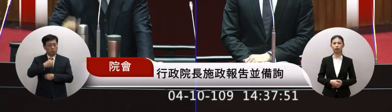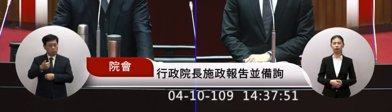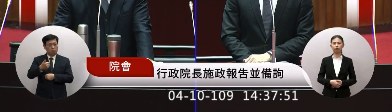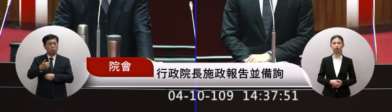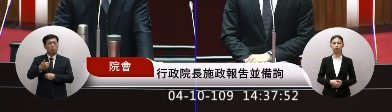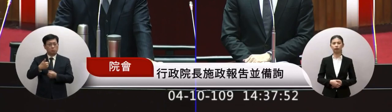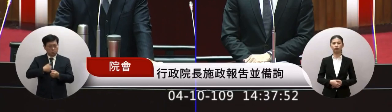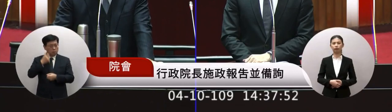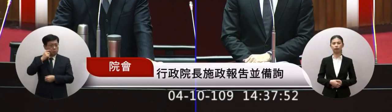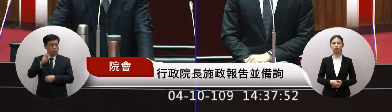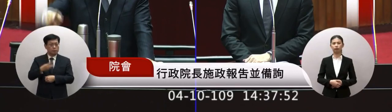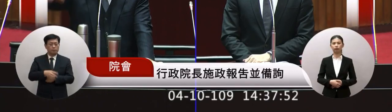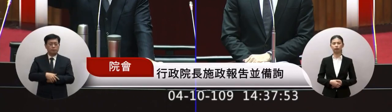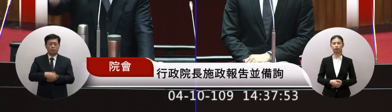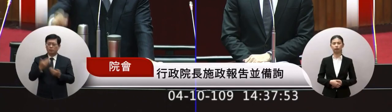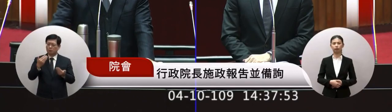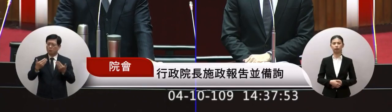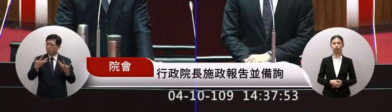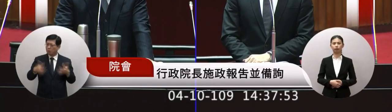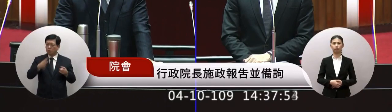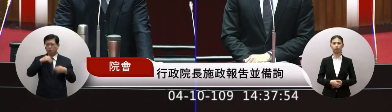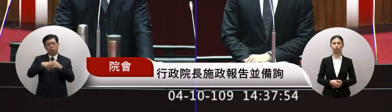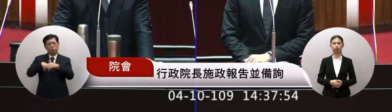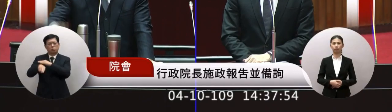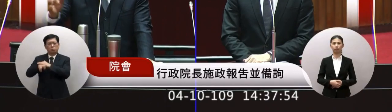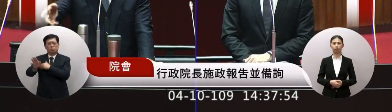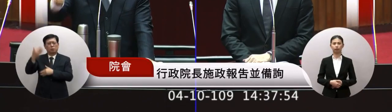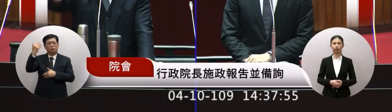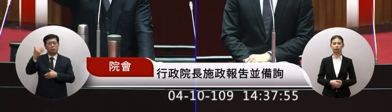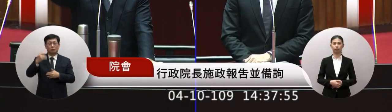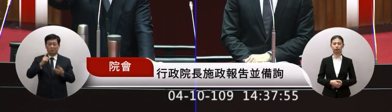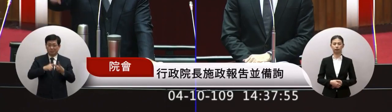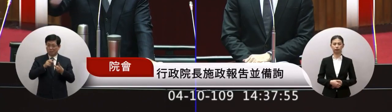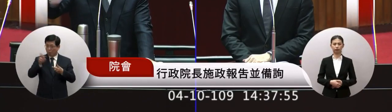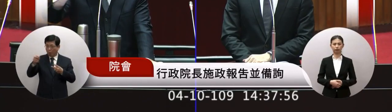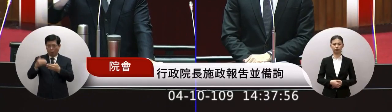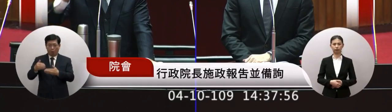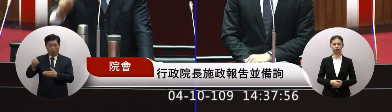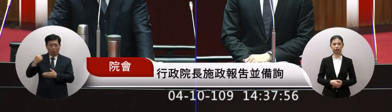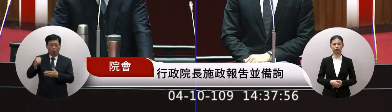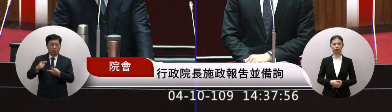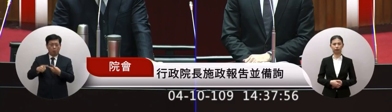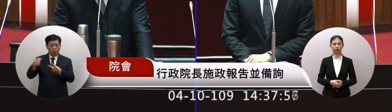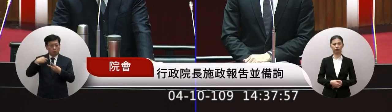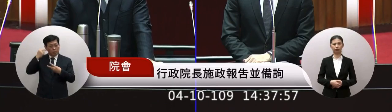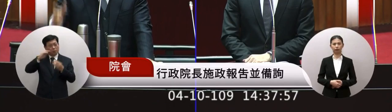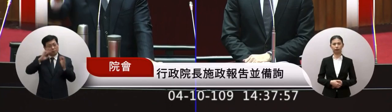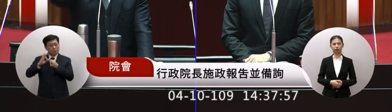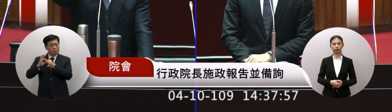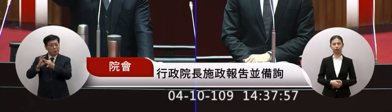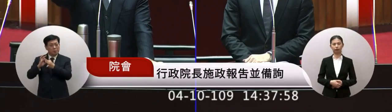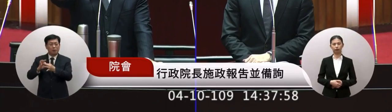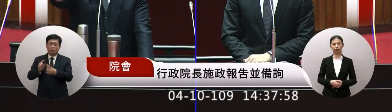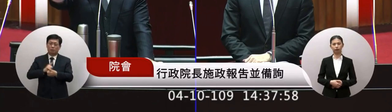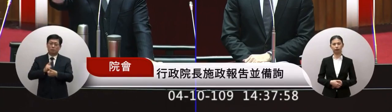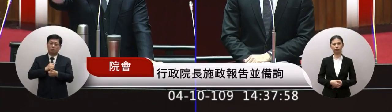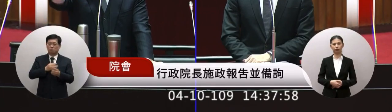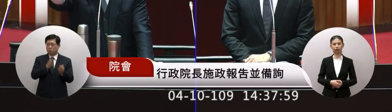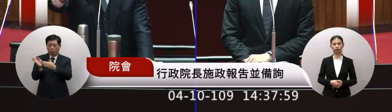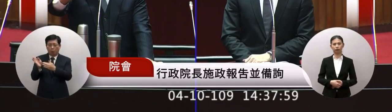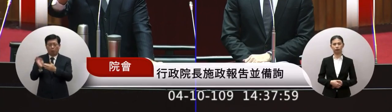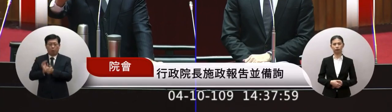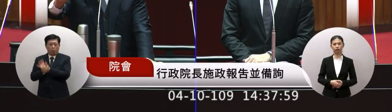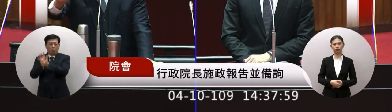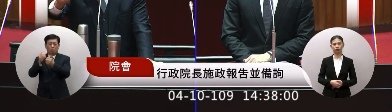这些是真难得的，差不多真侪走了去啦。啊，有诶，看迄边较强，也是感情因素，伊都拢向中